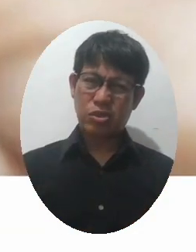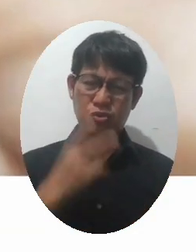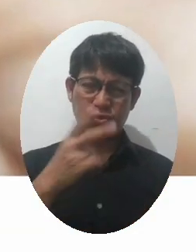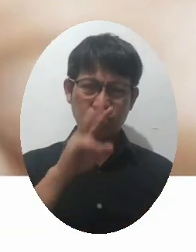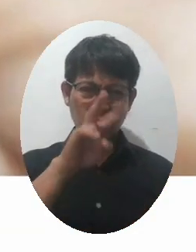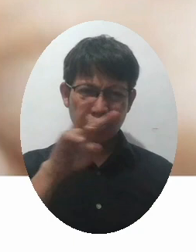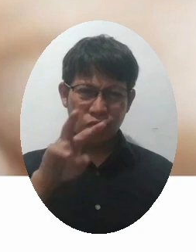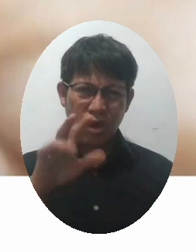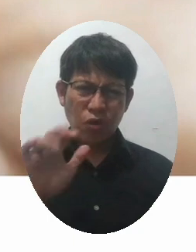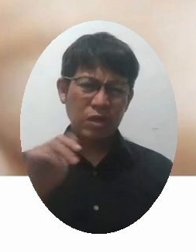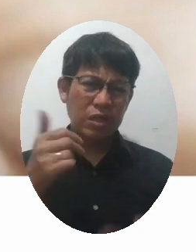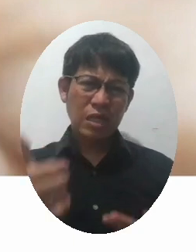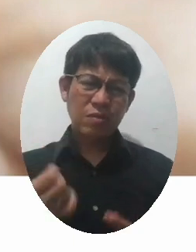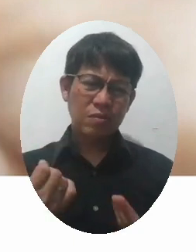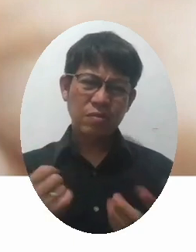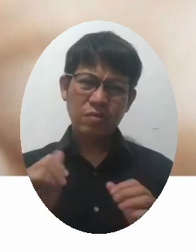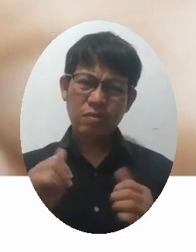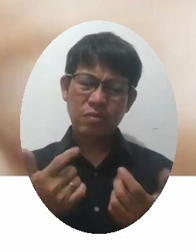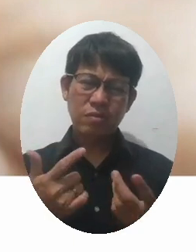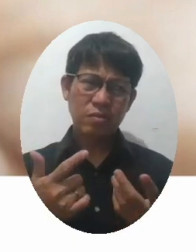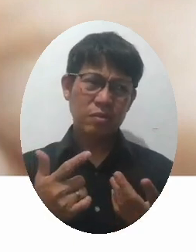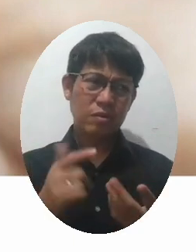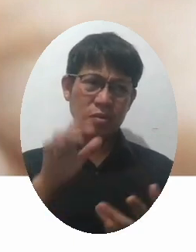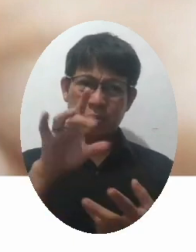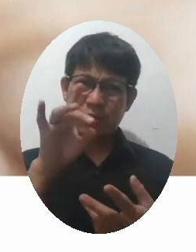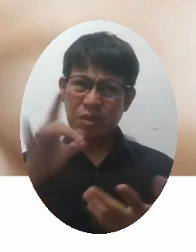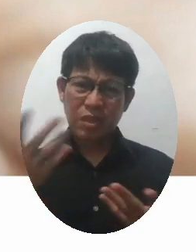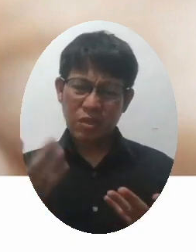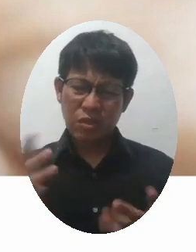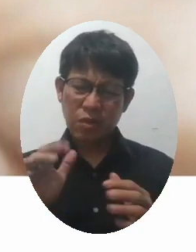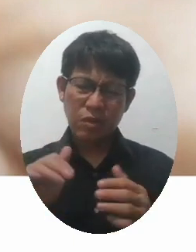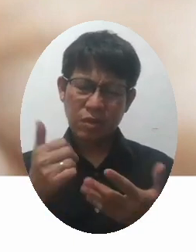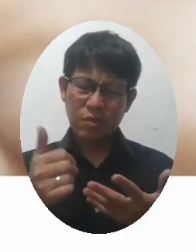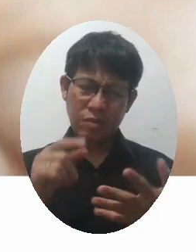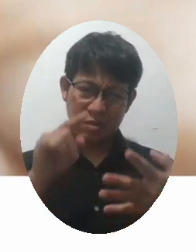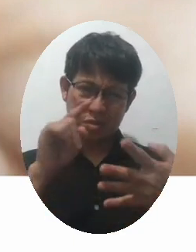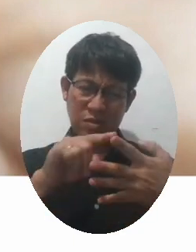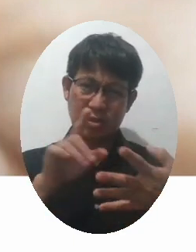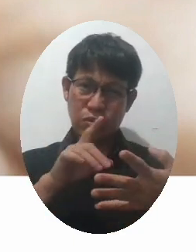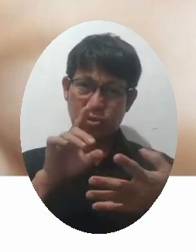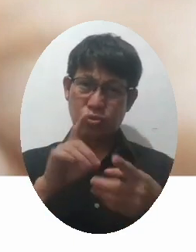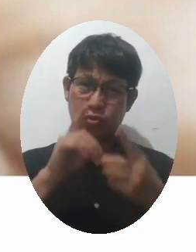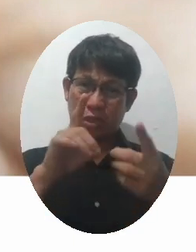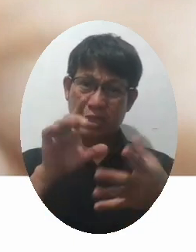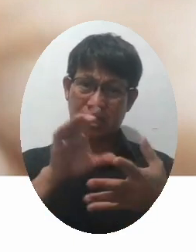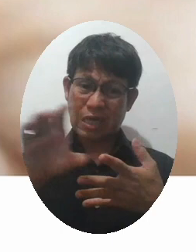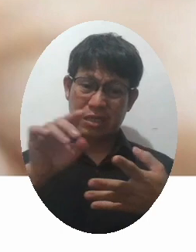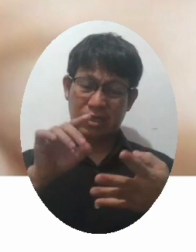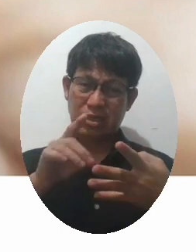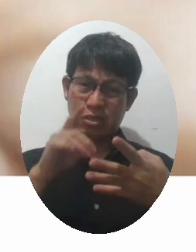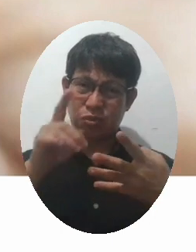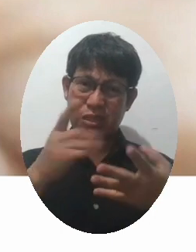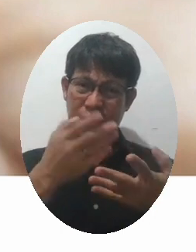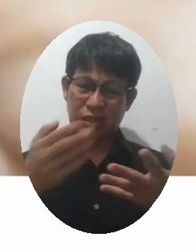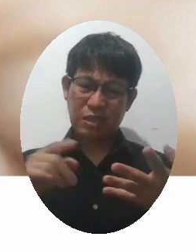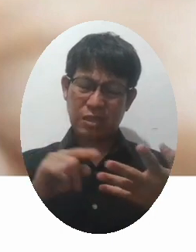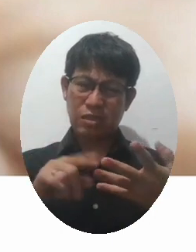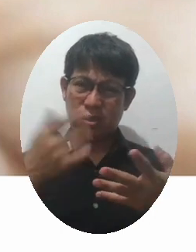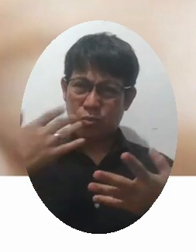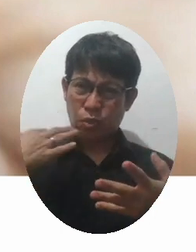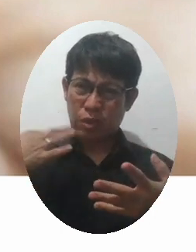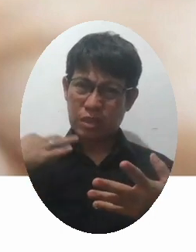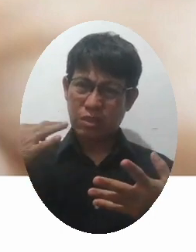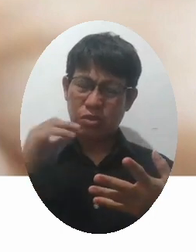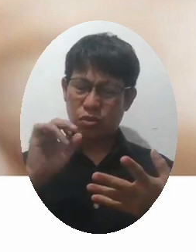www.kapwako.org. Mag-navigate on how you can help at piliin ang angkop na tulong kung ito'y donate cash, donate